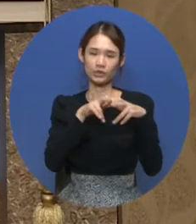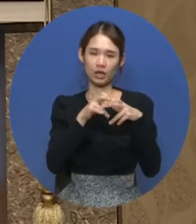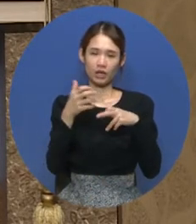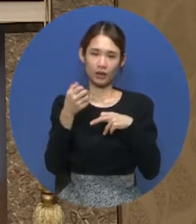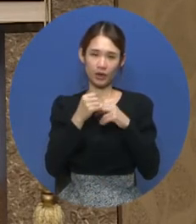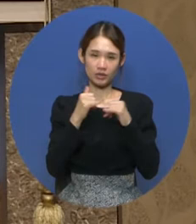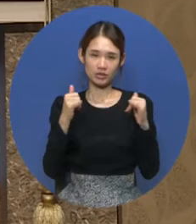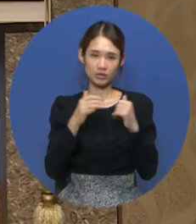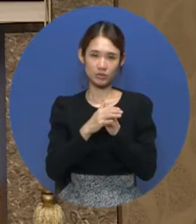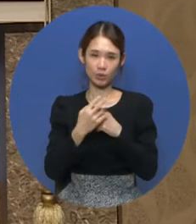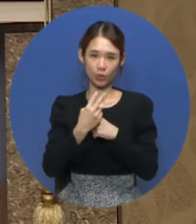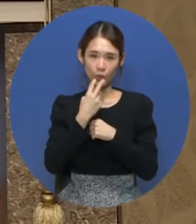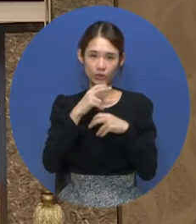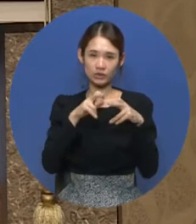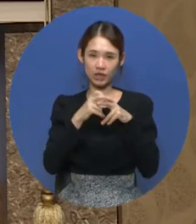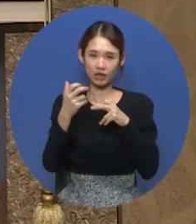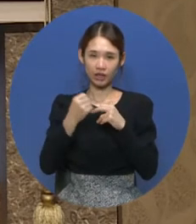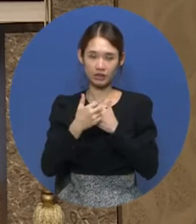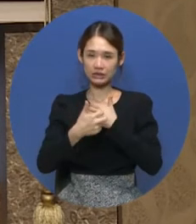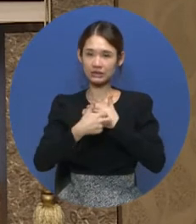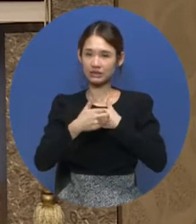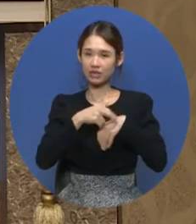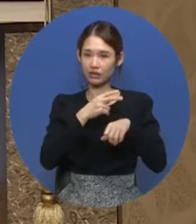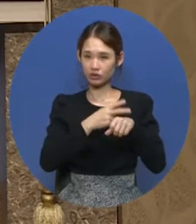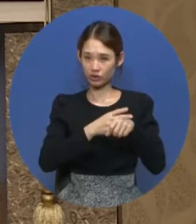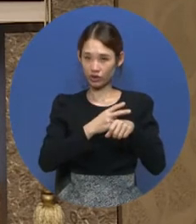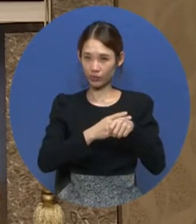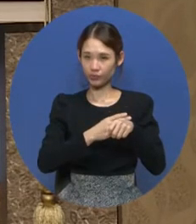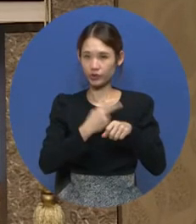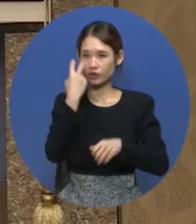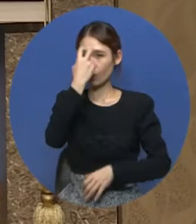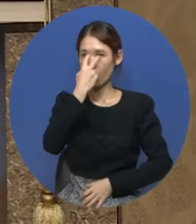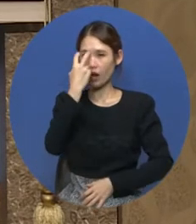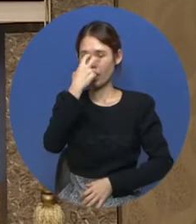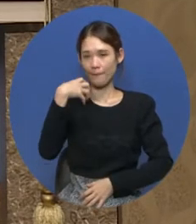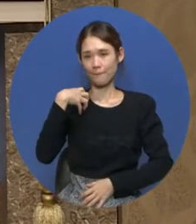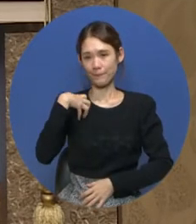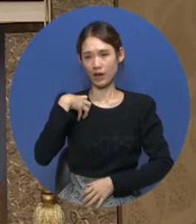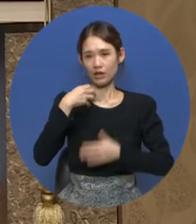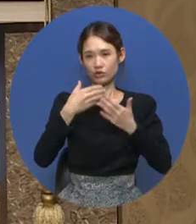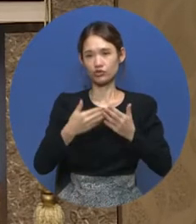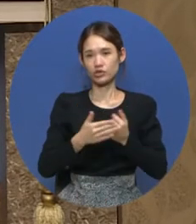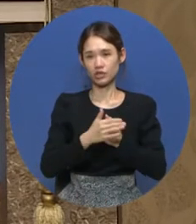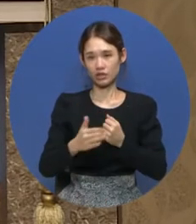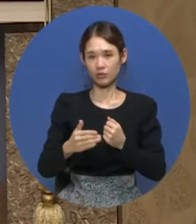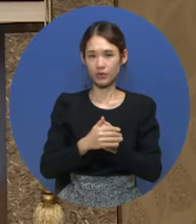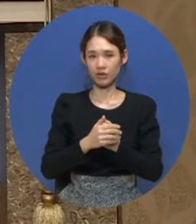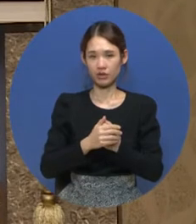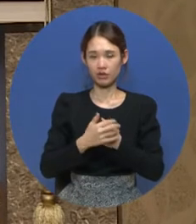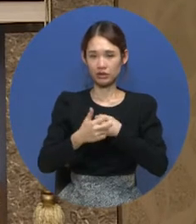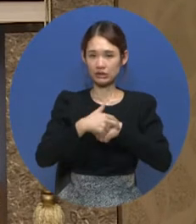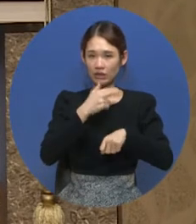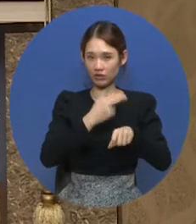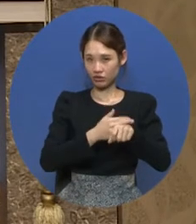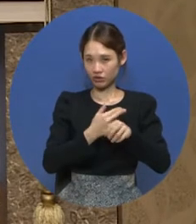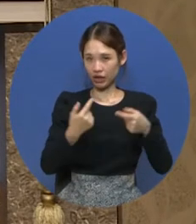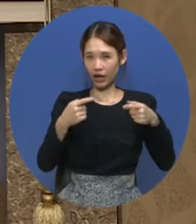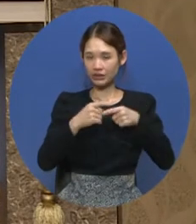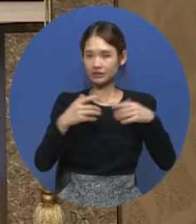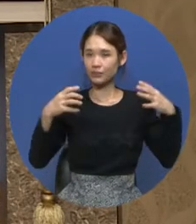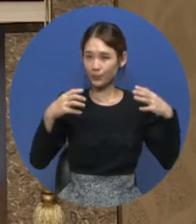또한 그 호흡기 상해 인들을 그 의사 선생님들이 케어 하시기 위해서 그럴 의사 선생님들의 같이